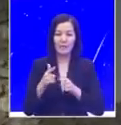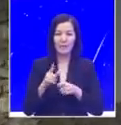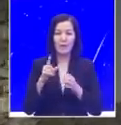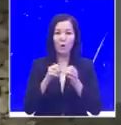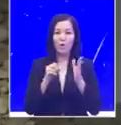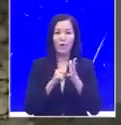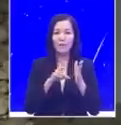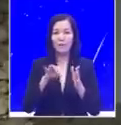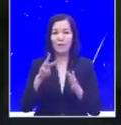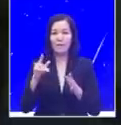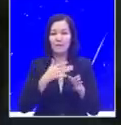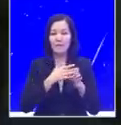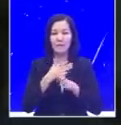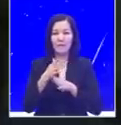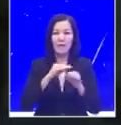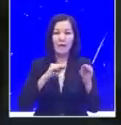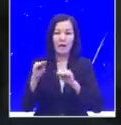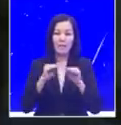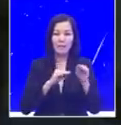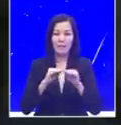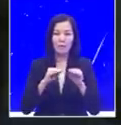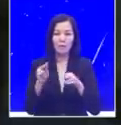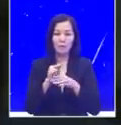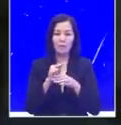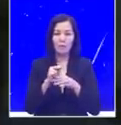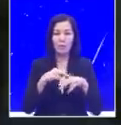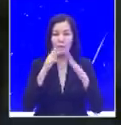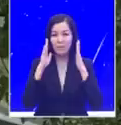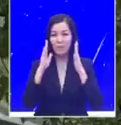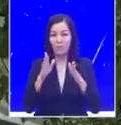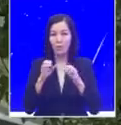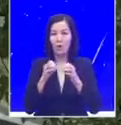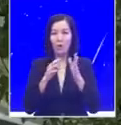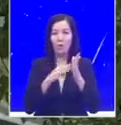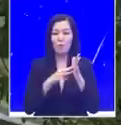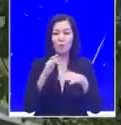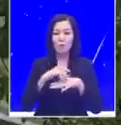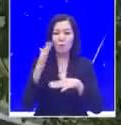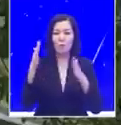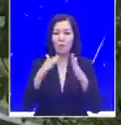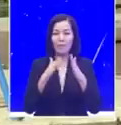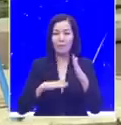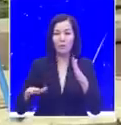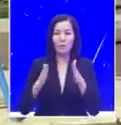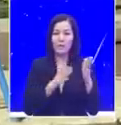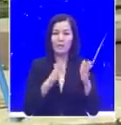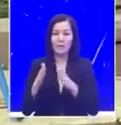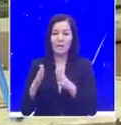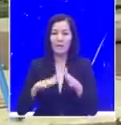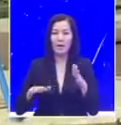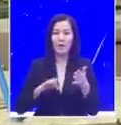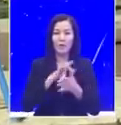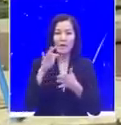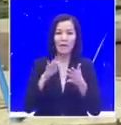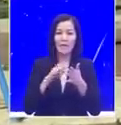теңге қарастырылып отыр. Абаттандыру, көгалдандыруға да баса көңіл бөлінеді. 19 көпқабатты үйдің алаңы ретке келтіріліп, аудан